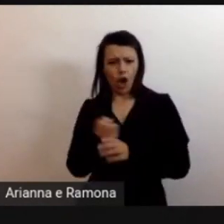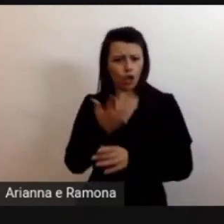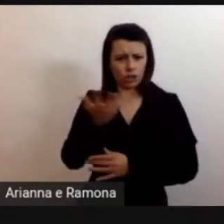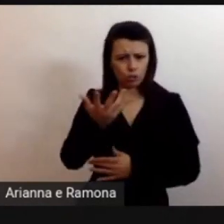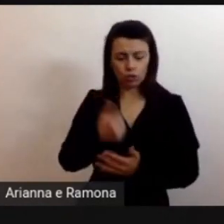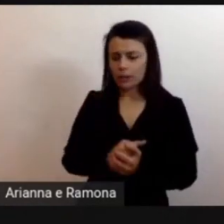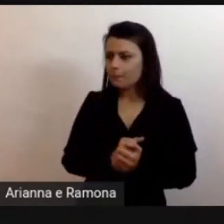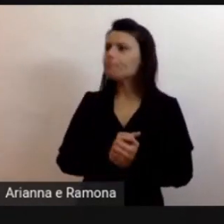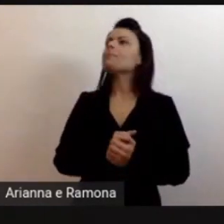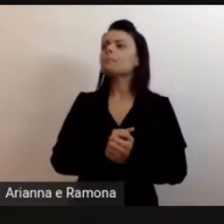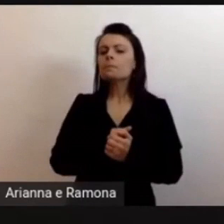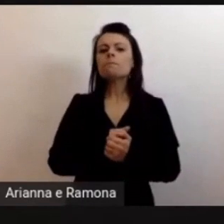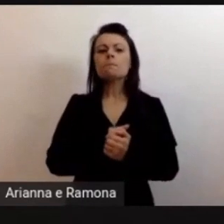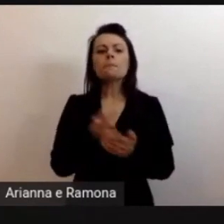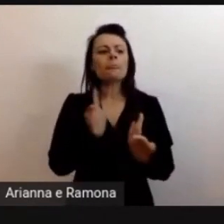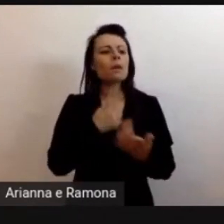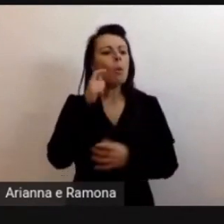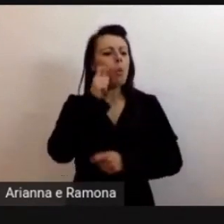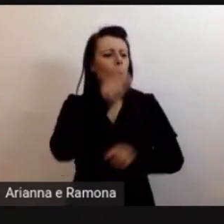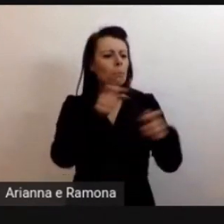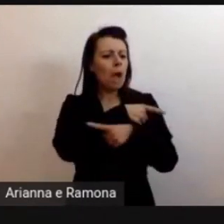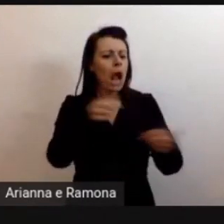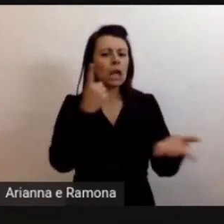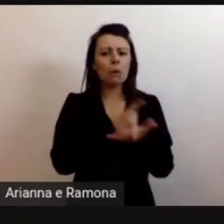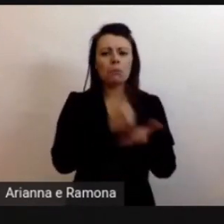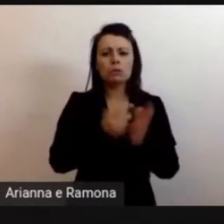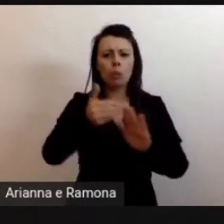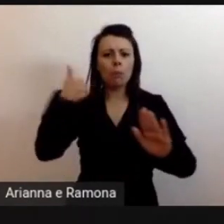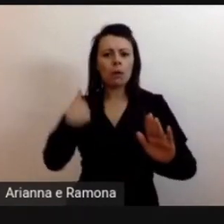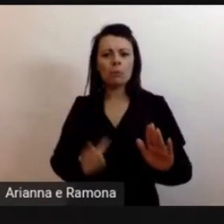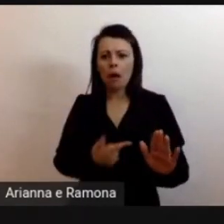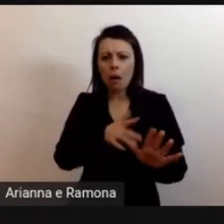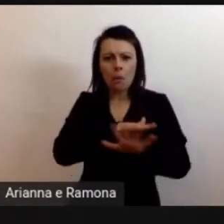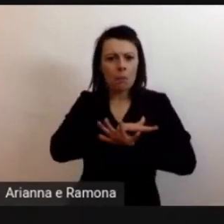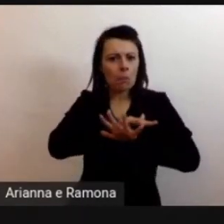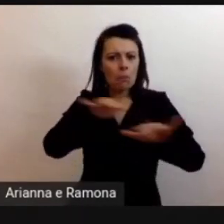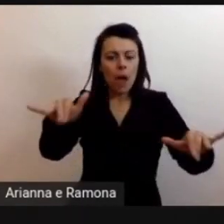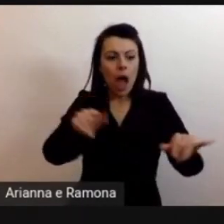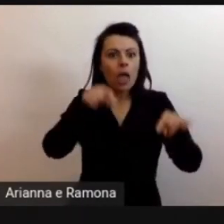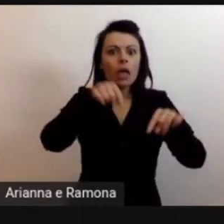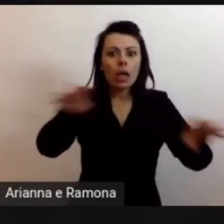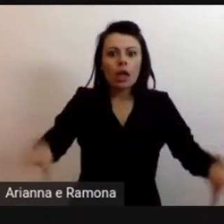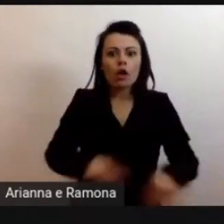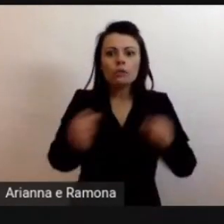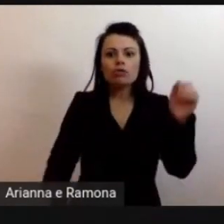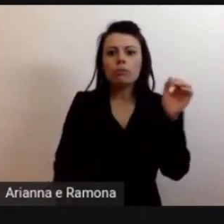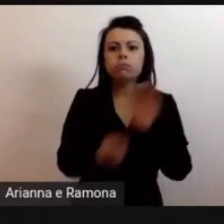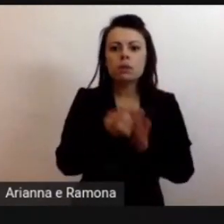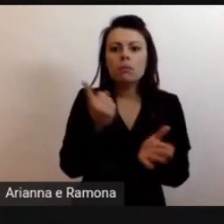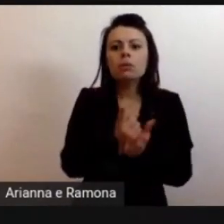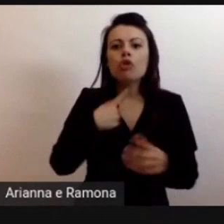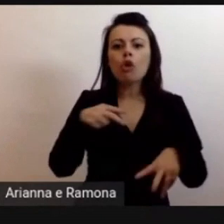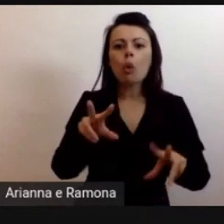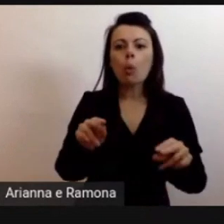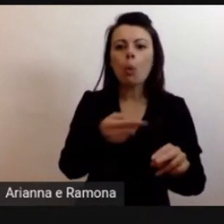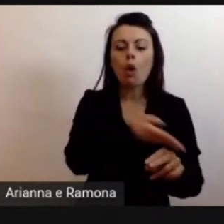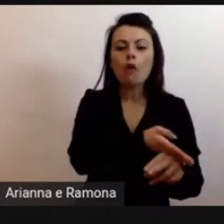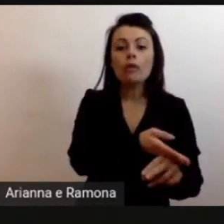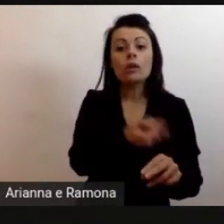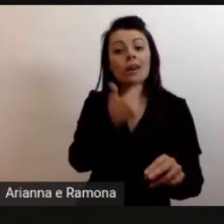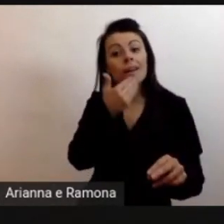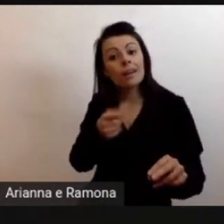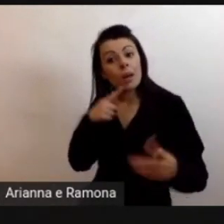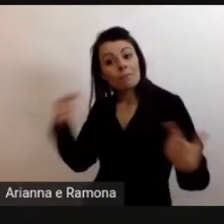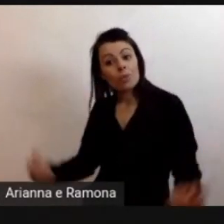creano bisogni di cui l'on ma il gruppo di rogers ecco la cucina è il trasmissione di